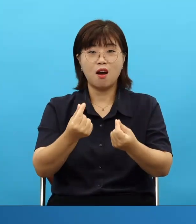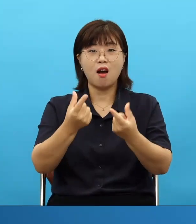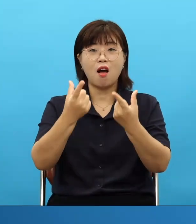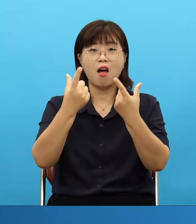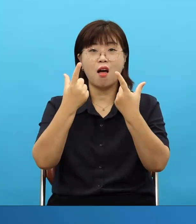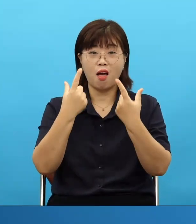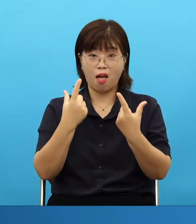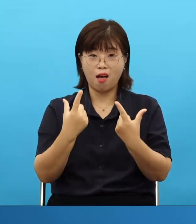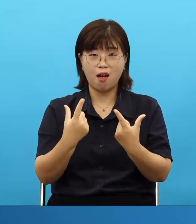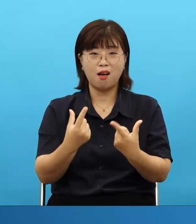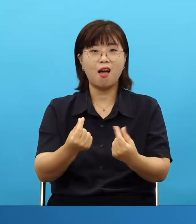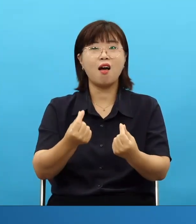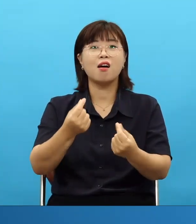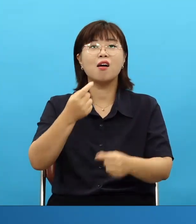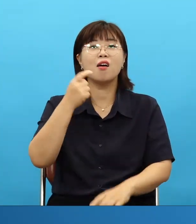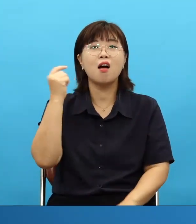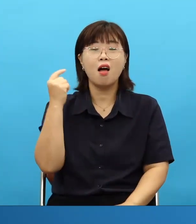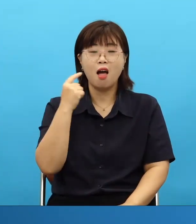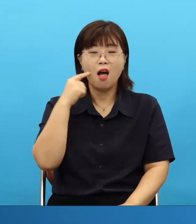생명샘이로다.